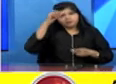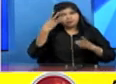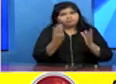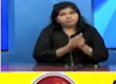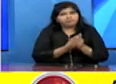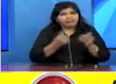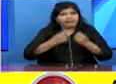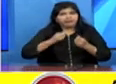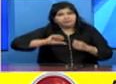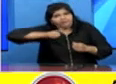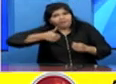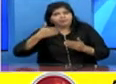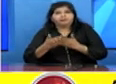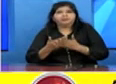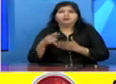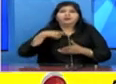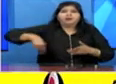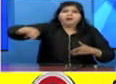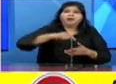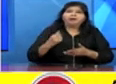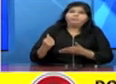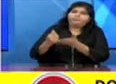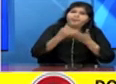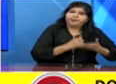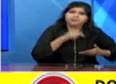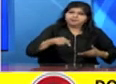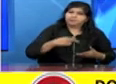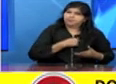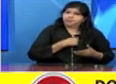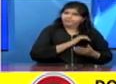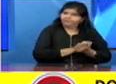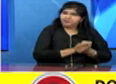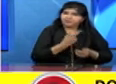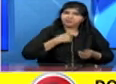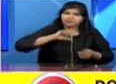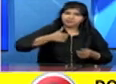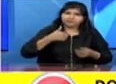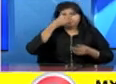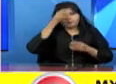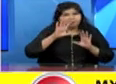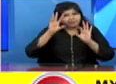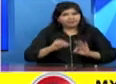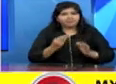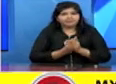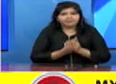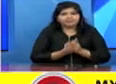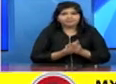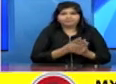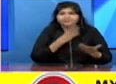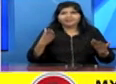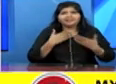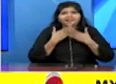इस लड़ाई में जीतेंगे आप सबके लोगों की मदद से। और हमें विश्वास है हम जीतेंगे, ये लड़ाई जीत जाएंगे। बहुत बहुत शुभकामनाएं डॉक्टर